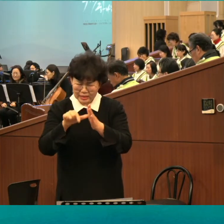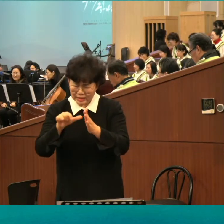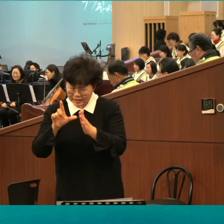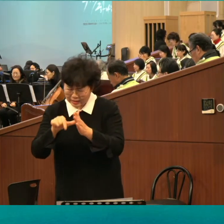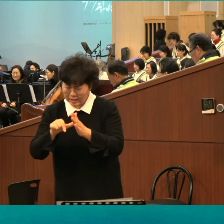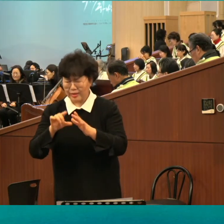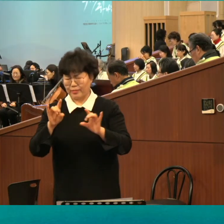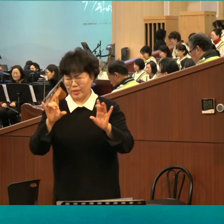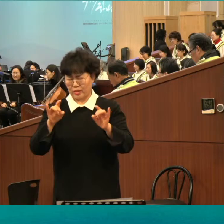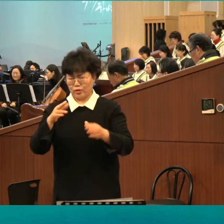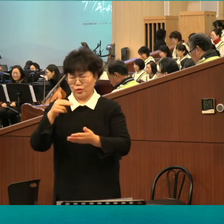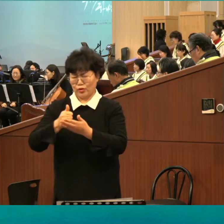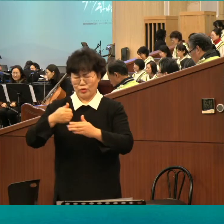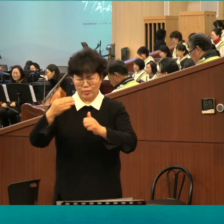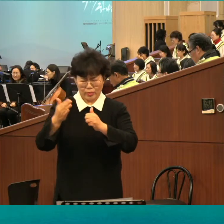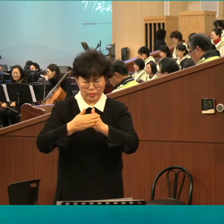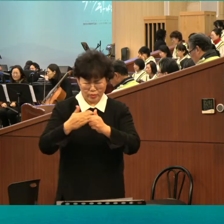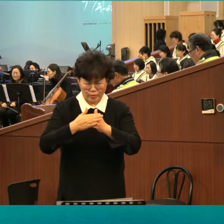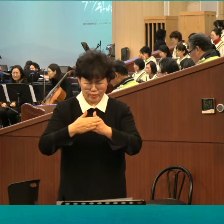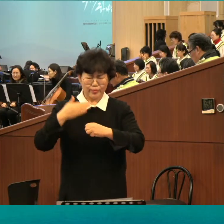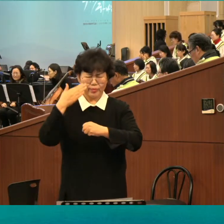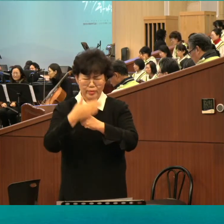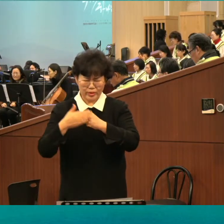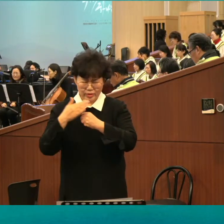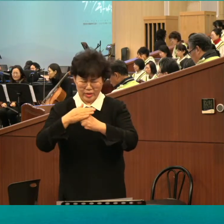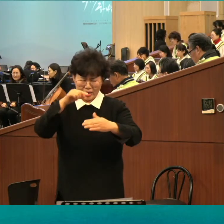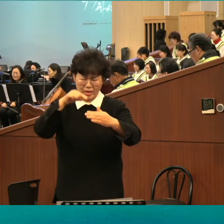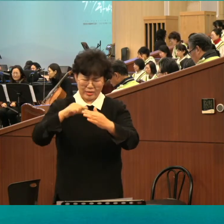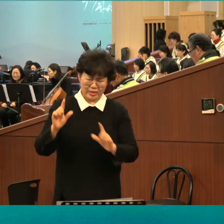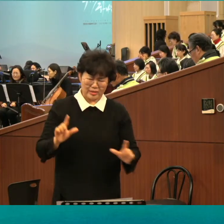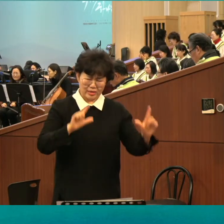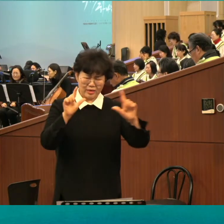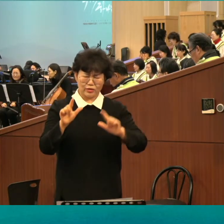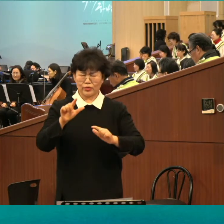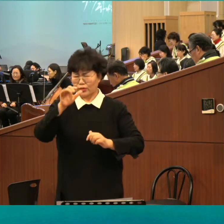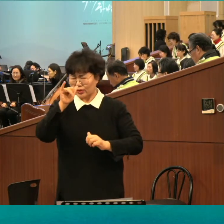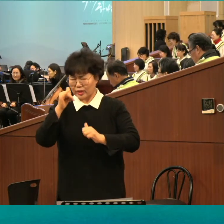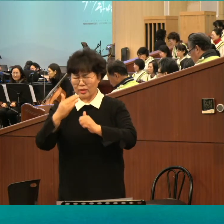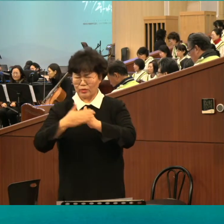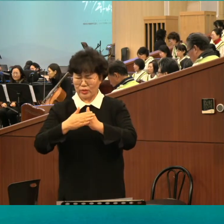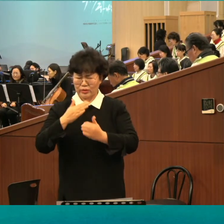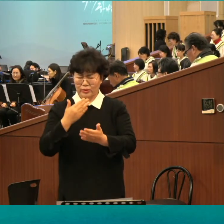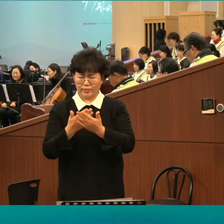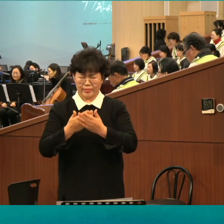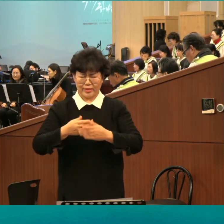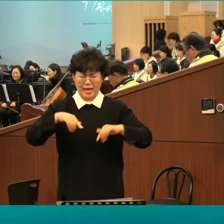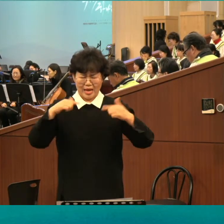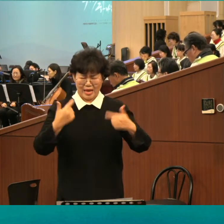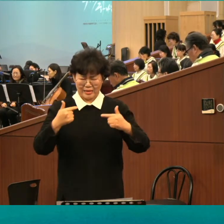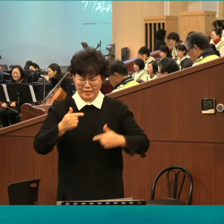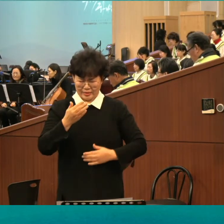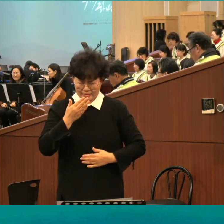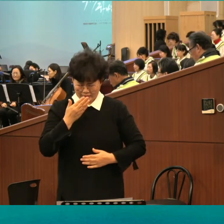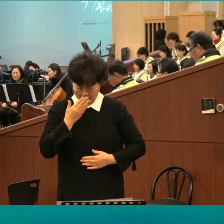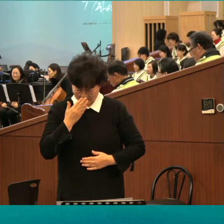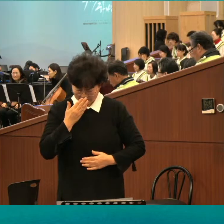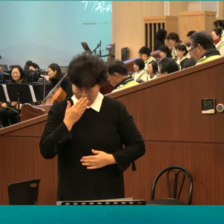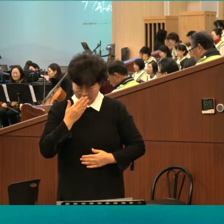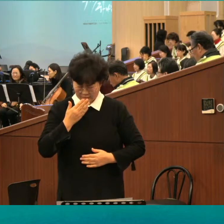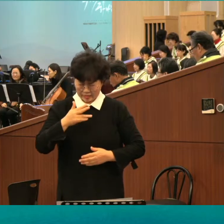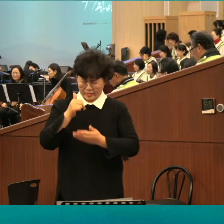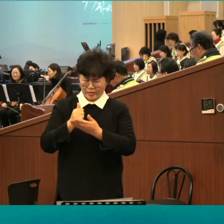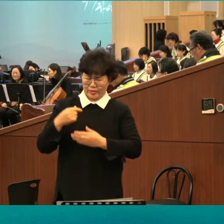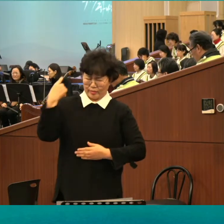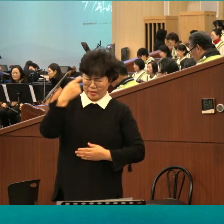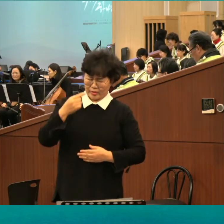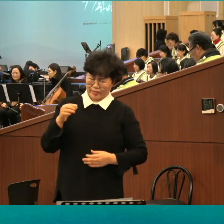주의 은혜와 도심 가운데 살아가는 저희들 되게 하여 주시옵시고 언제나 겸손하여 주의 얼굴을